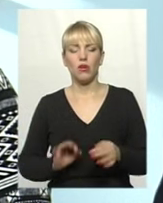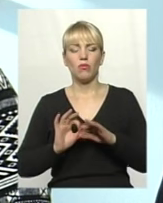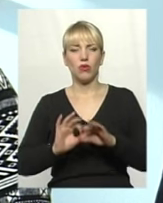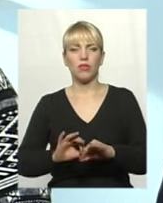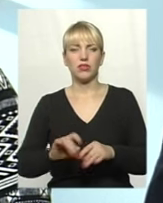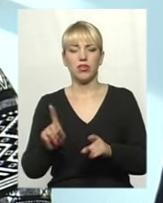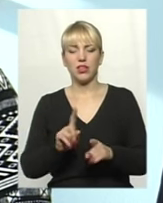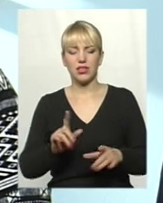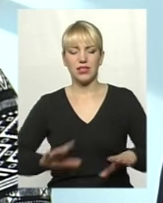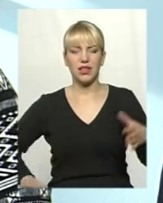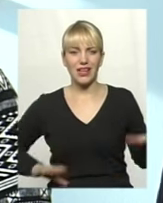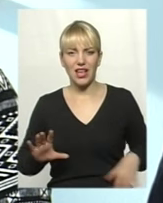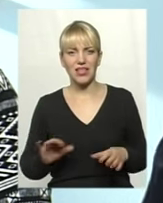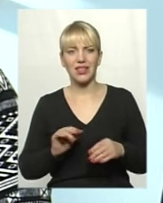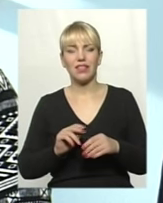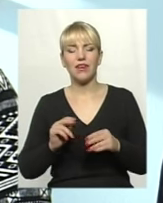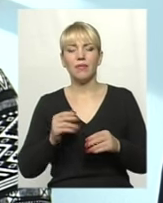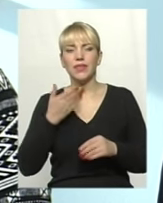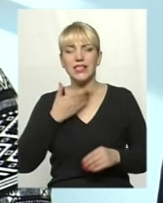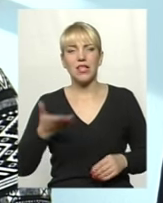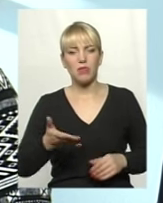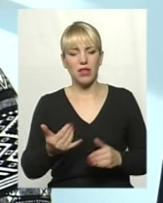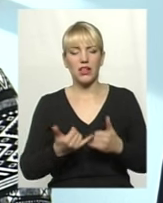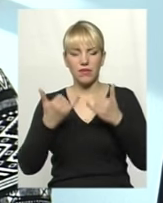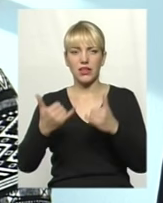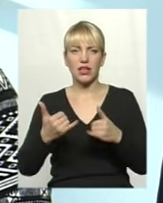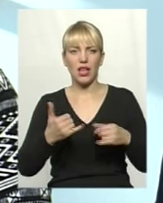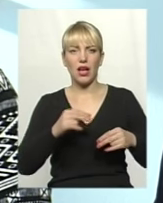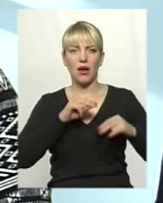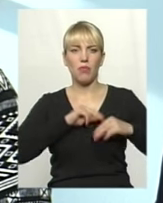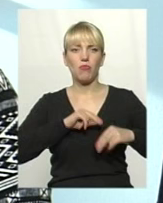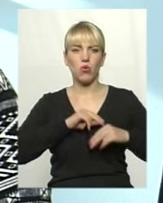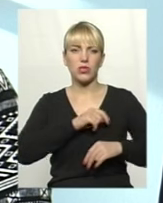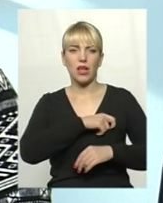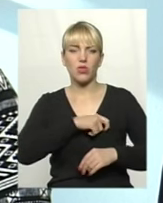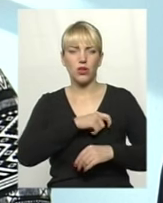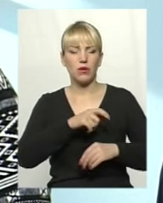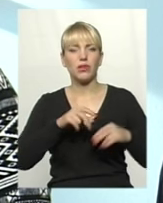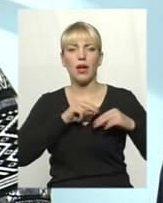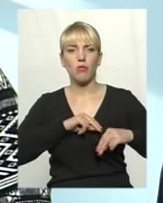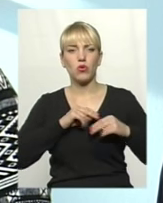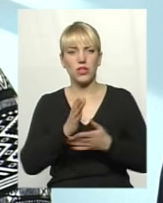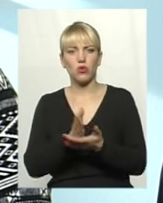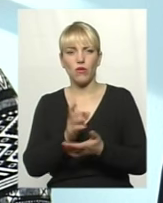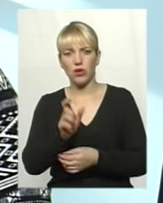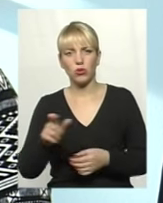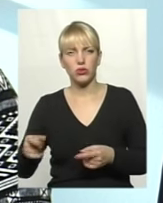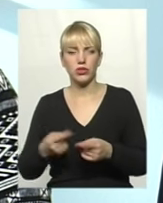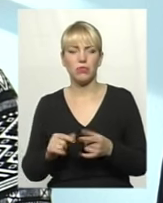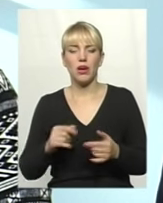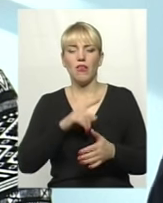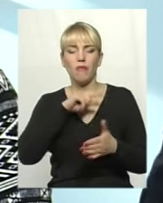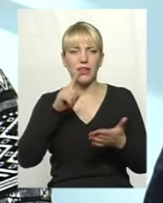проведені якихось тренінгів і семінарів для посадових осіб цих об'єднаних громад в питаннях ефективного використання ресурсів, в